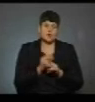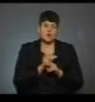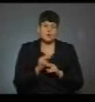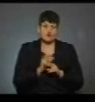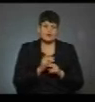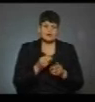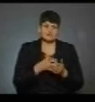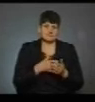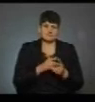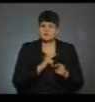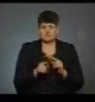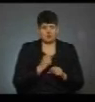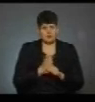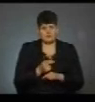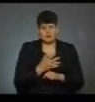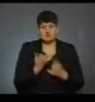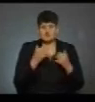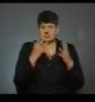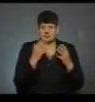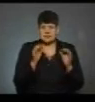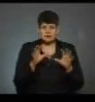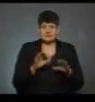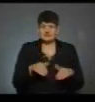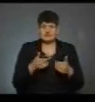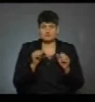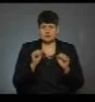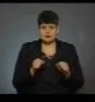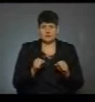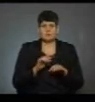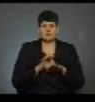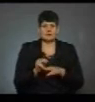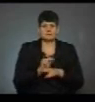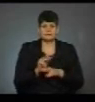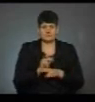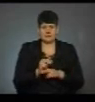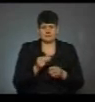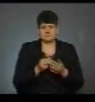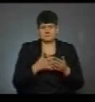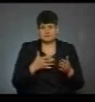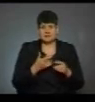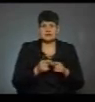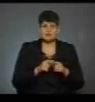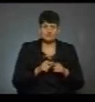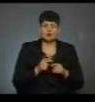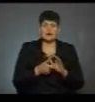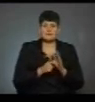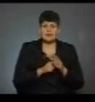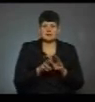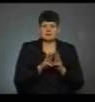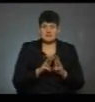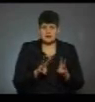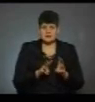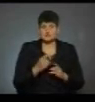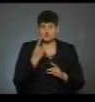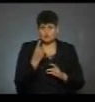робимо в Тернополі. На сьогоднішній день законодавство нам не дає можливості провести коригування тарифів. Тому Кабмін виходив з